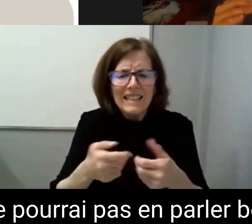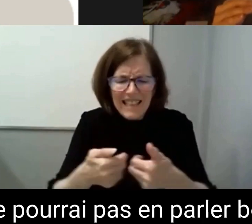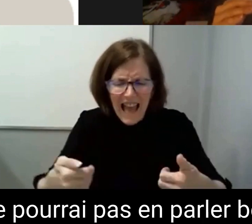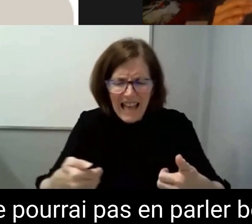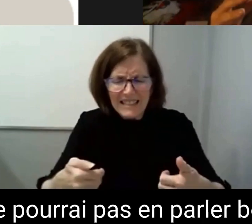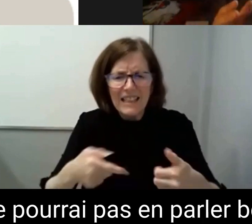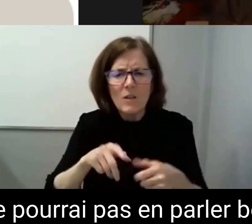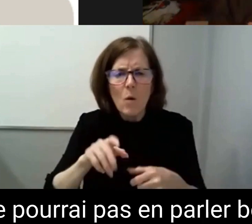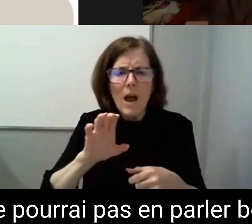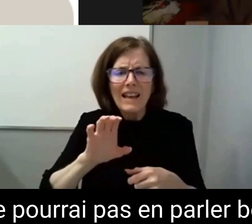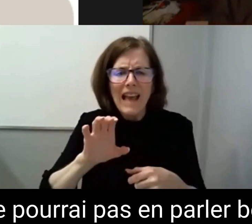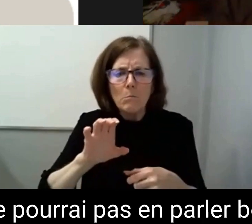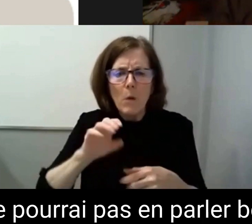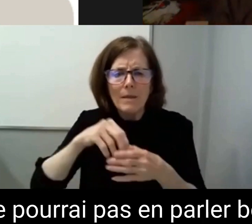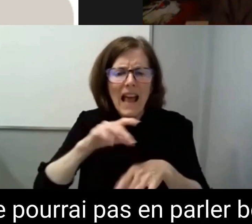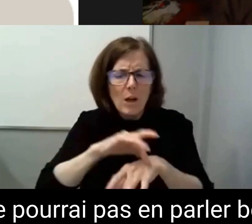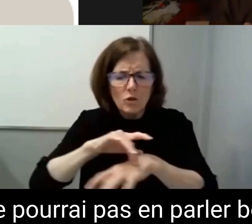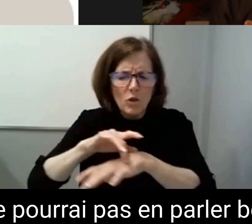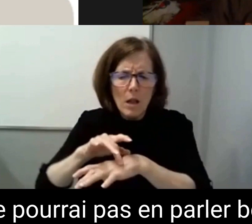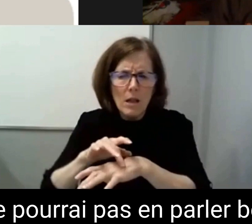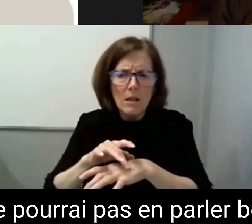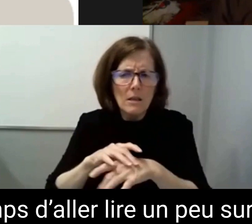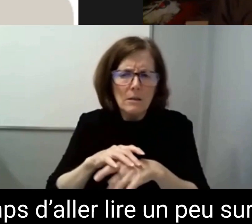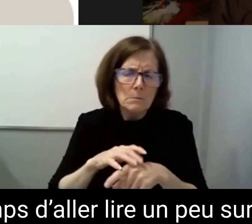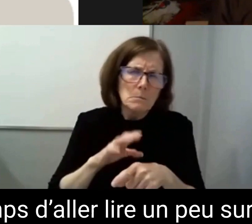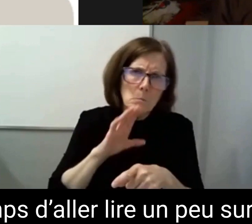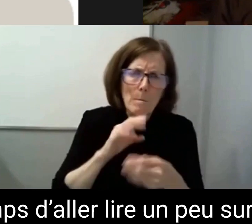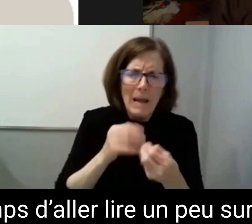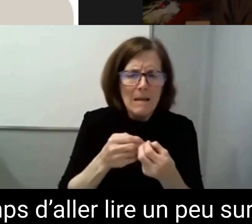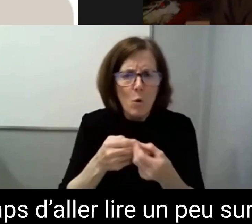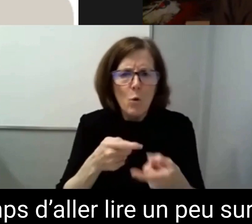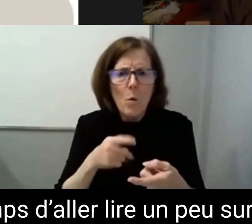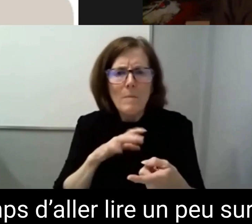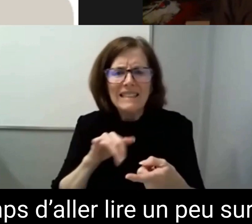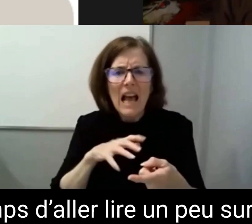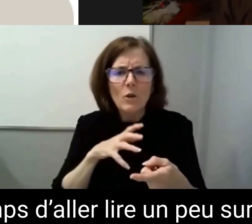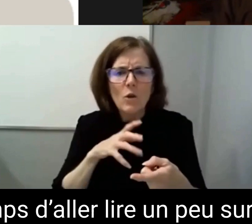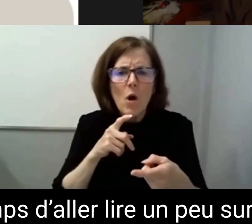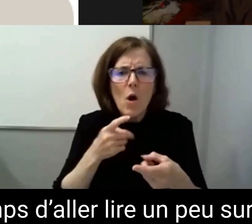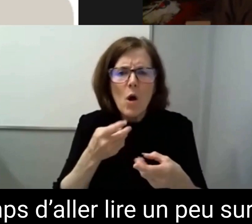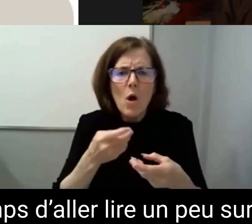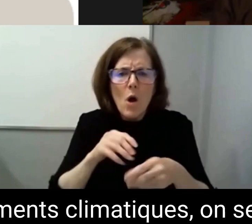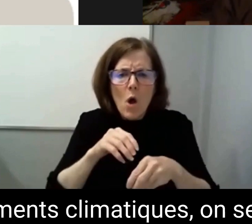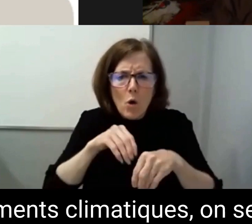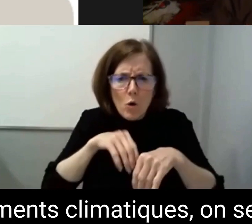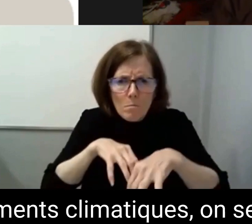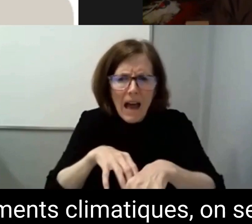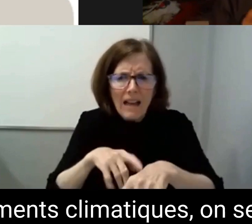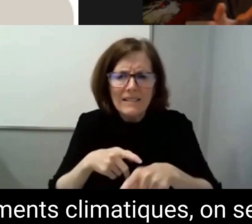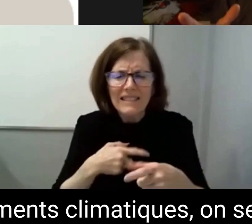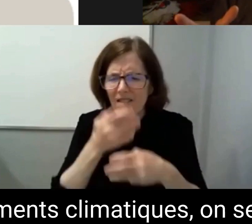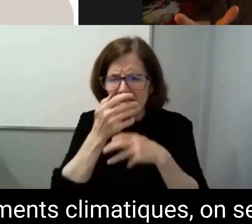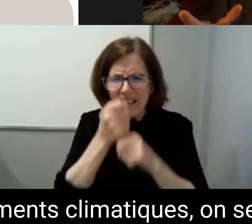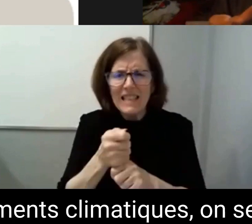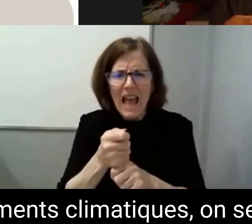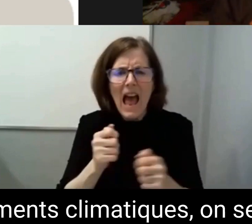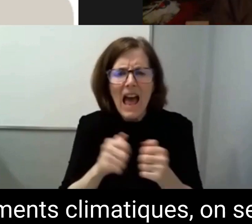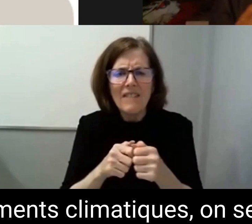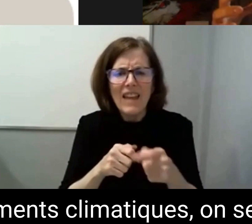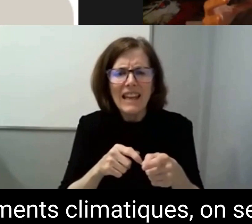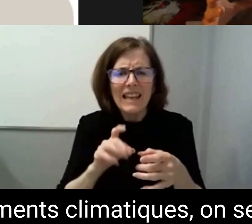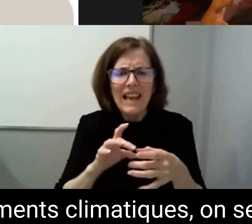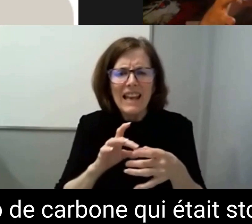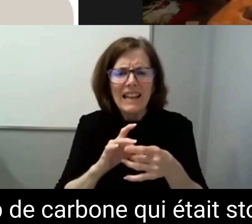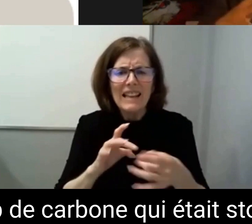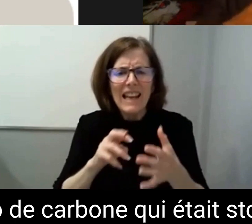sol. Je ne pourrais pas en parler beaucoup, mais si vous avez le temps d'aller lire un peu sur ça, c'est fascinant. Avec les dérèglements climatiques, on se rend